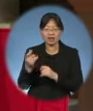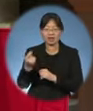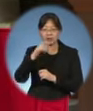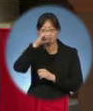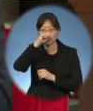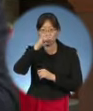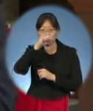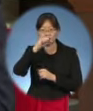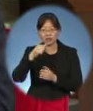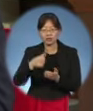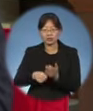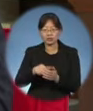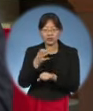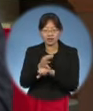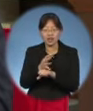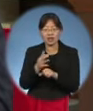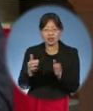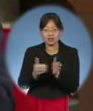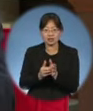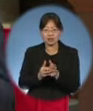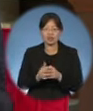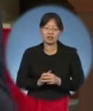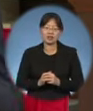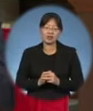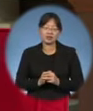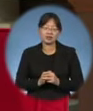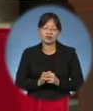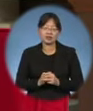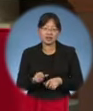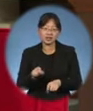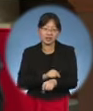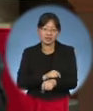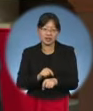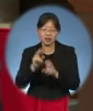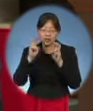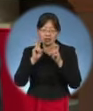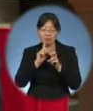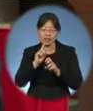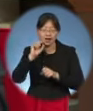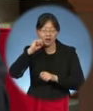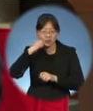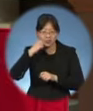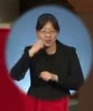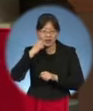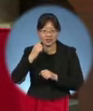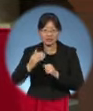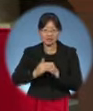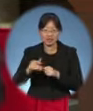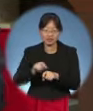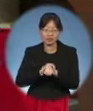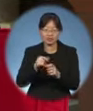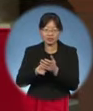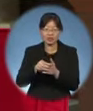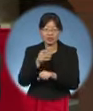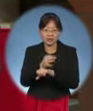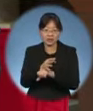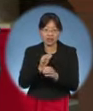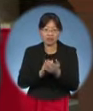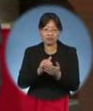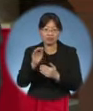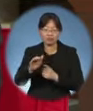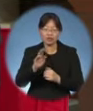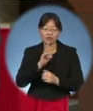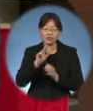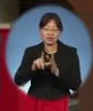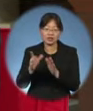좋은 교구를 사서 네. 무슨 특정 회사를 말씀드리면 안 되겠습니다만 네, 네, 네. 특정 교구를 사서 애를